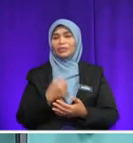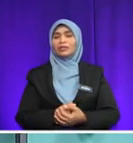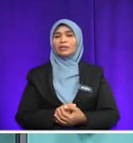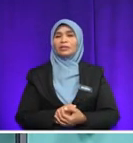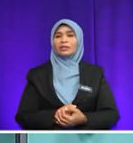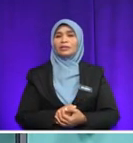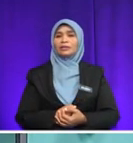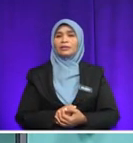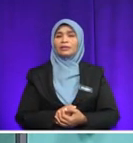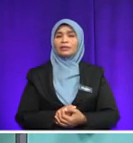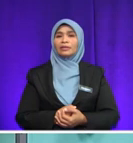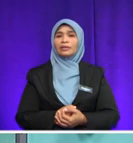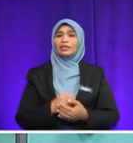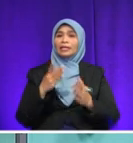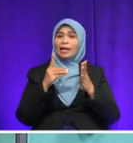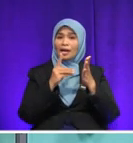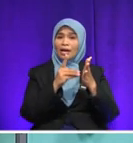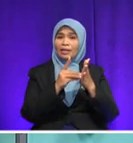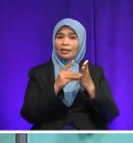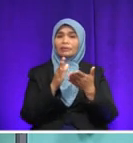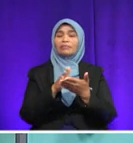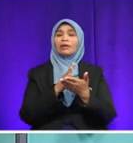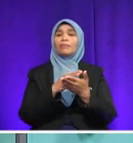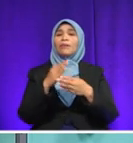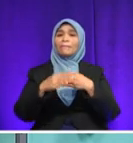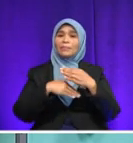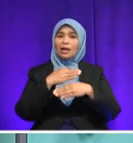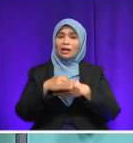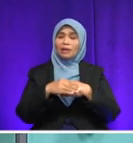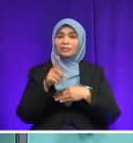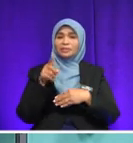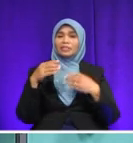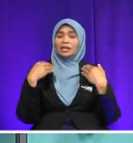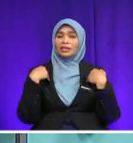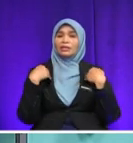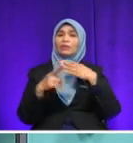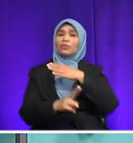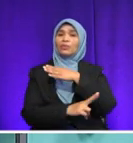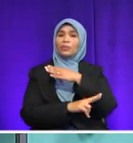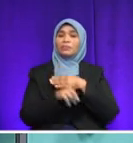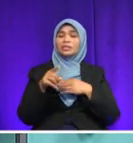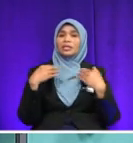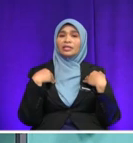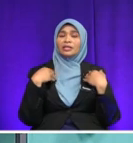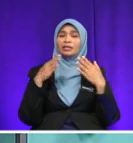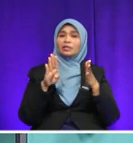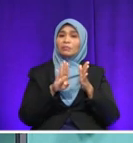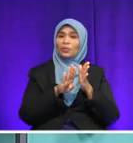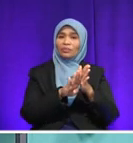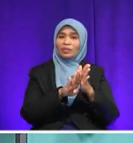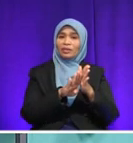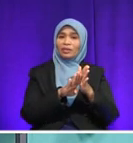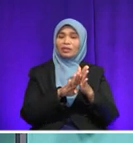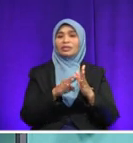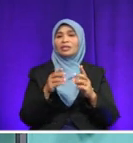Oke kita teruskan dalil menyapu hutan mestilah ada hukum mesti ada bukti dan Dalil daripada hadis ataupun